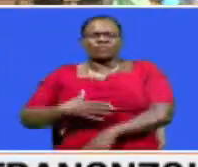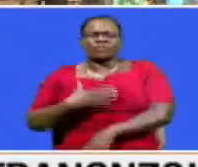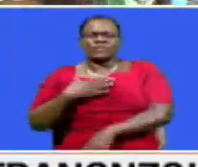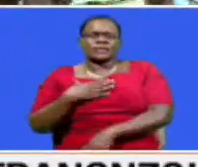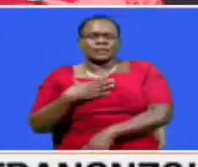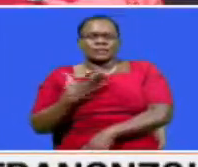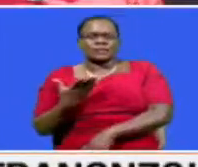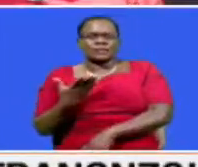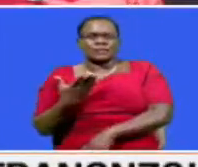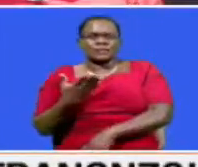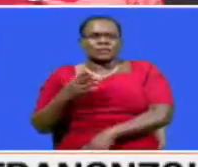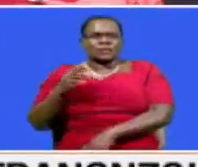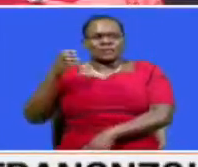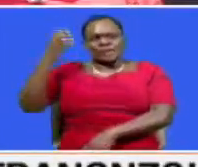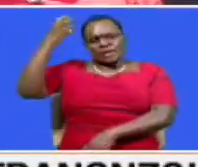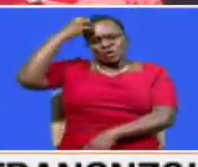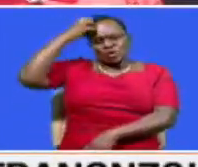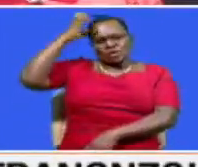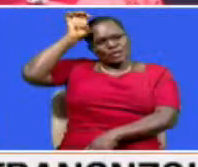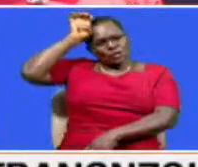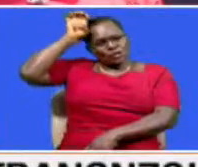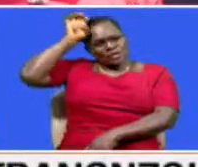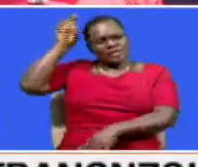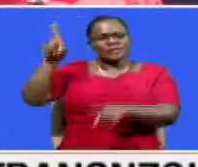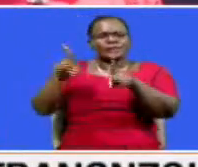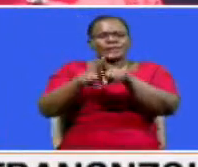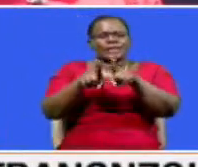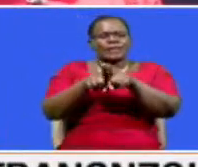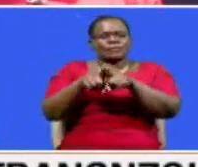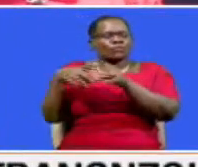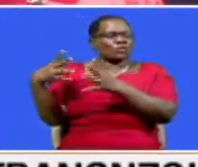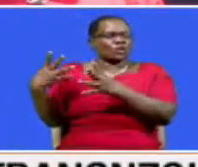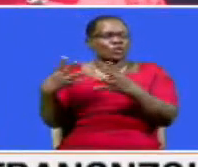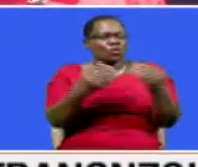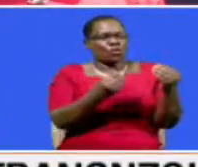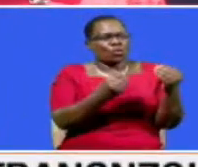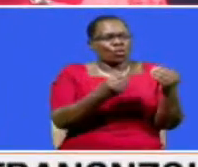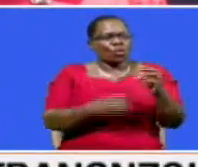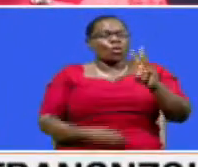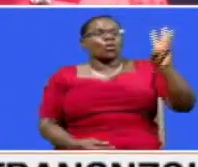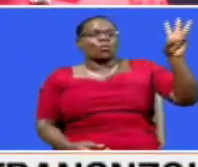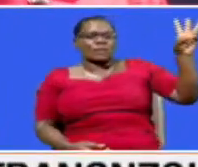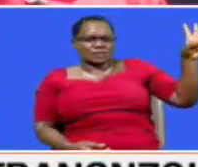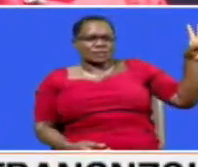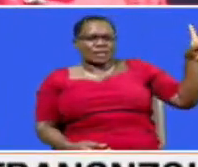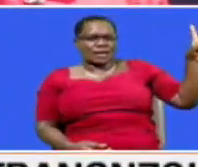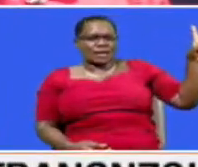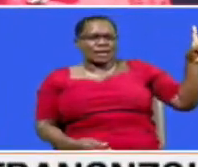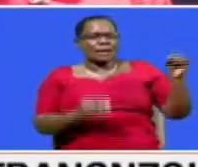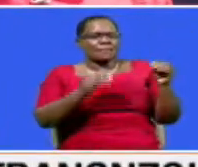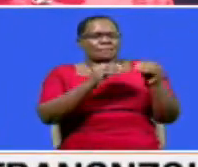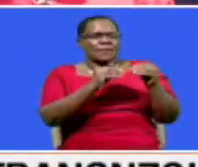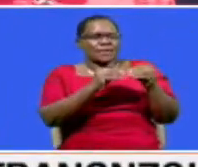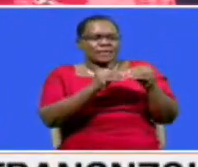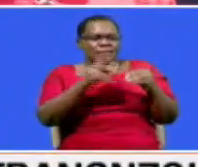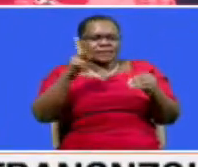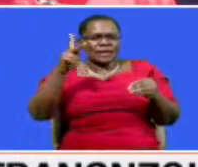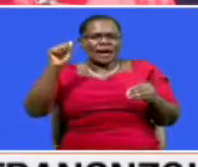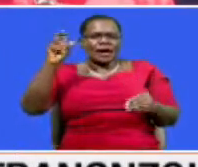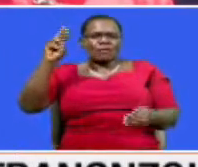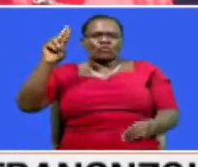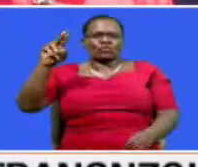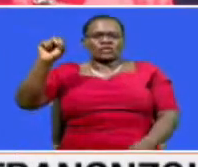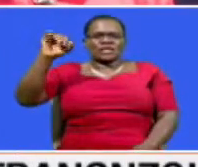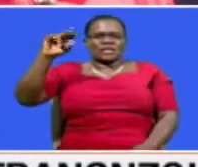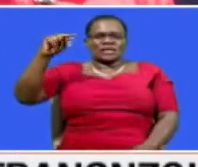wa Wasingishu. Pia tumeenda upande wa eneo la magharibi. Tumecheza na shule kama Kamsinga,